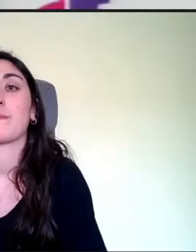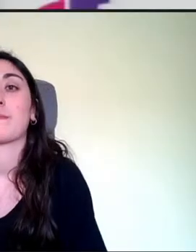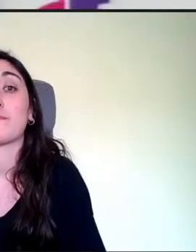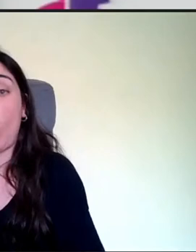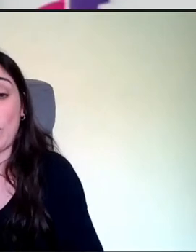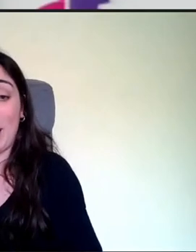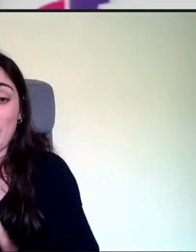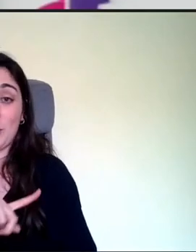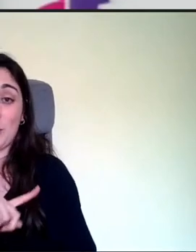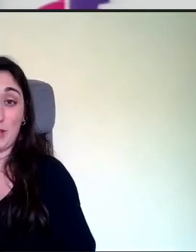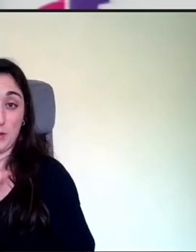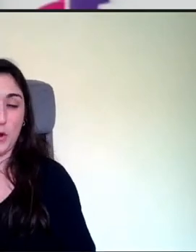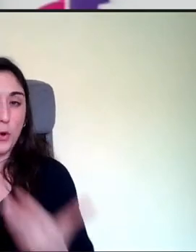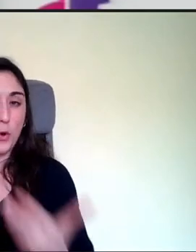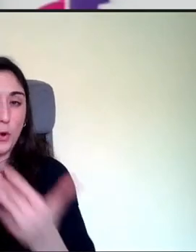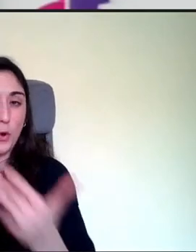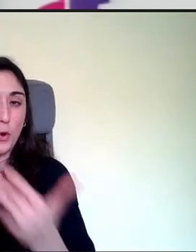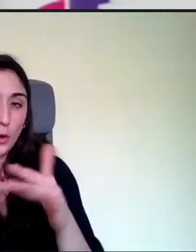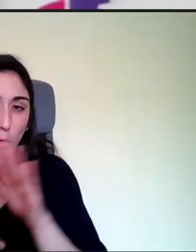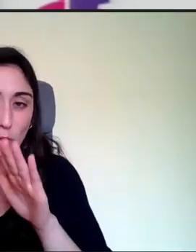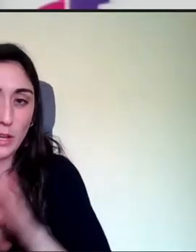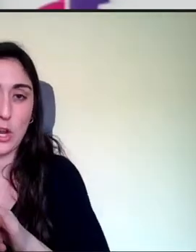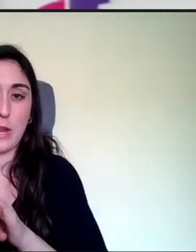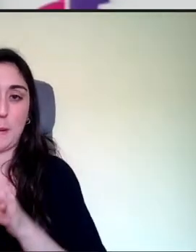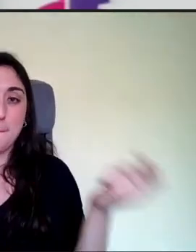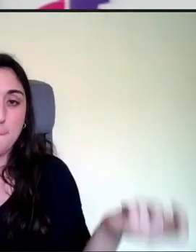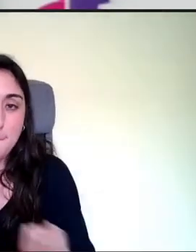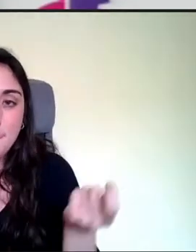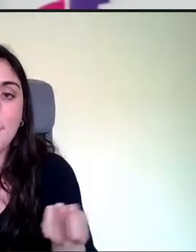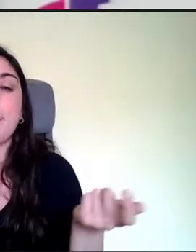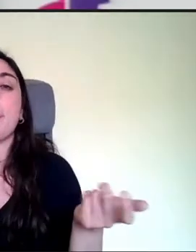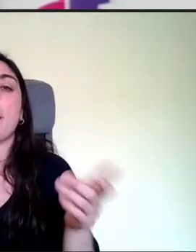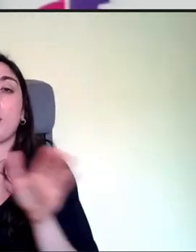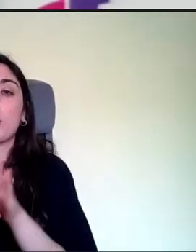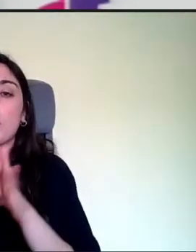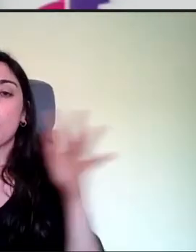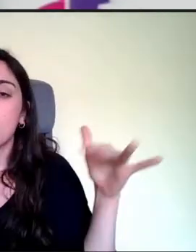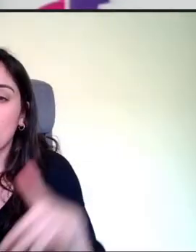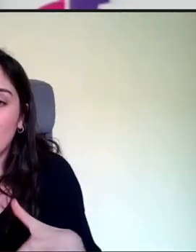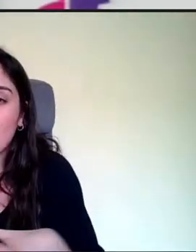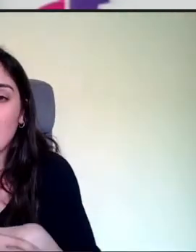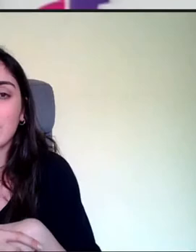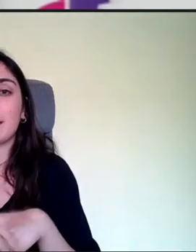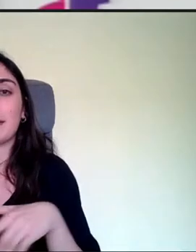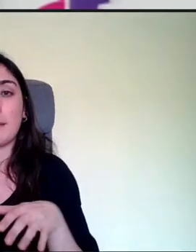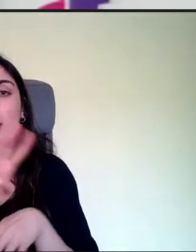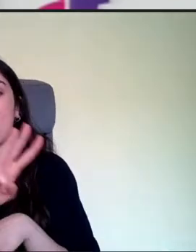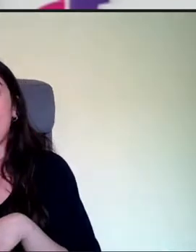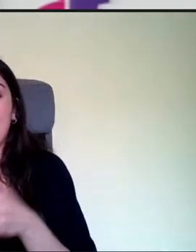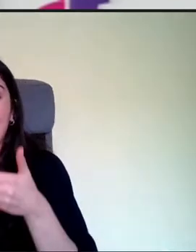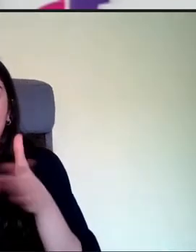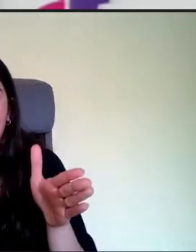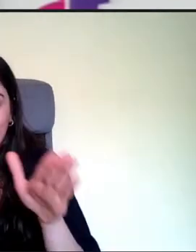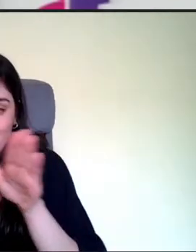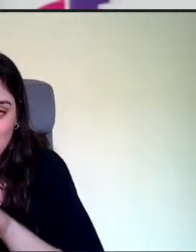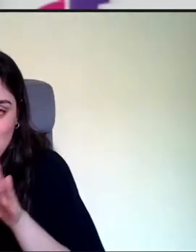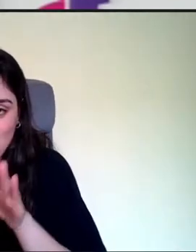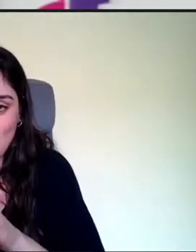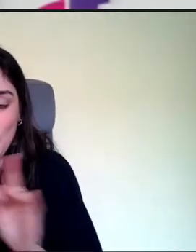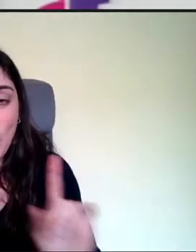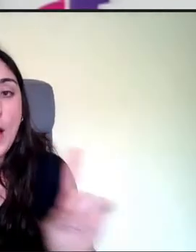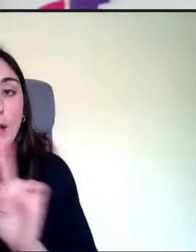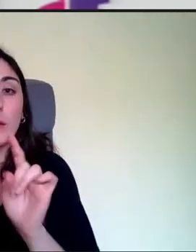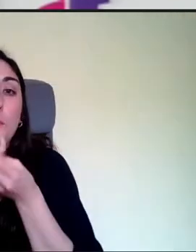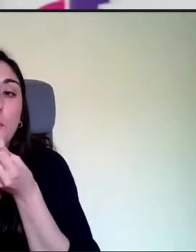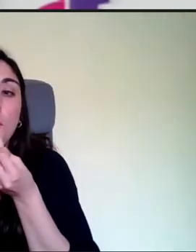contacte, mantenim actiu l'email del Congrés i mantenim la web del Congrés oberta per